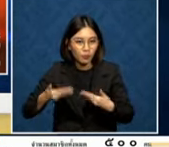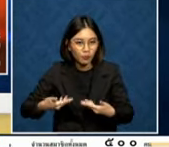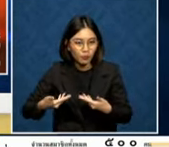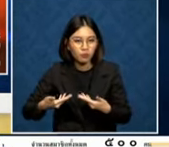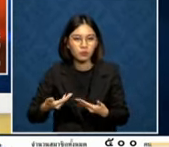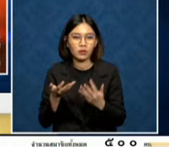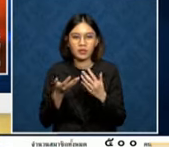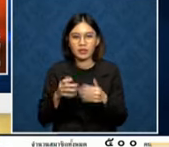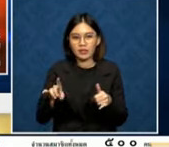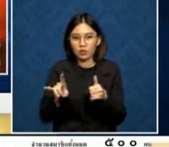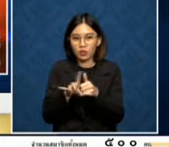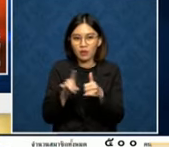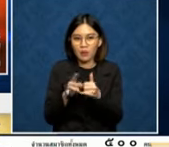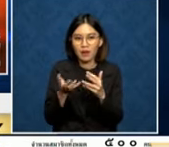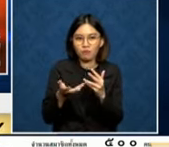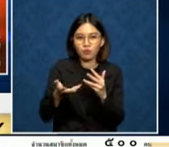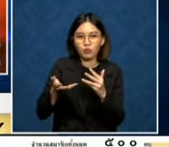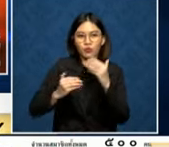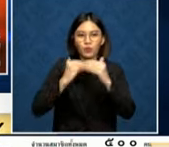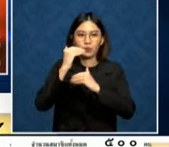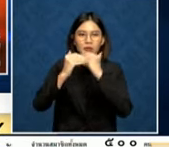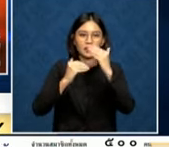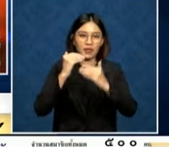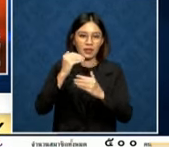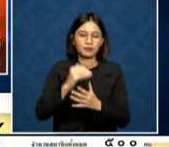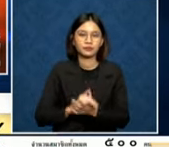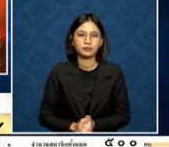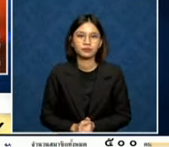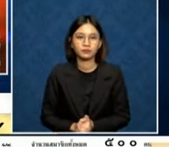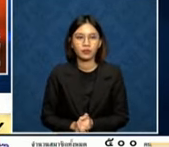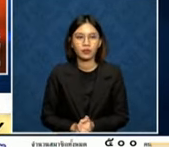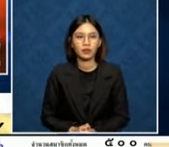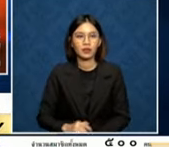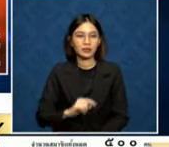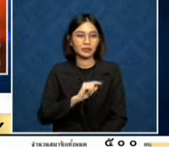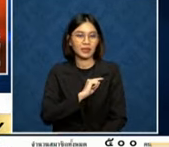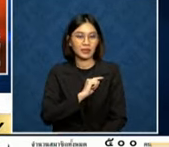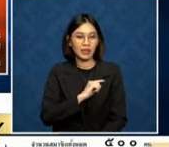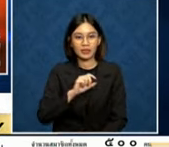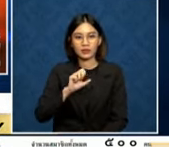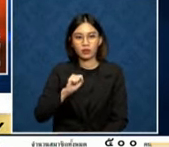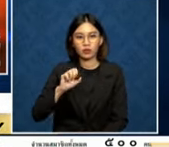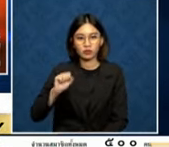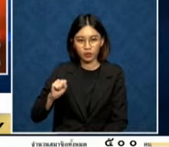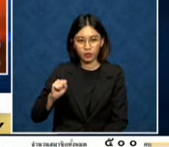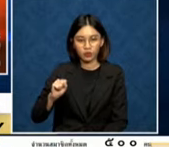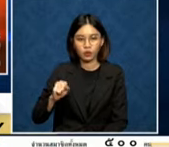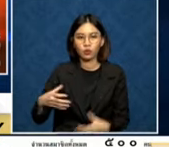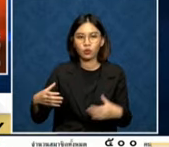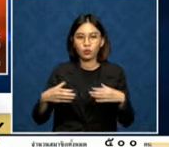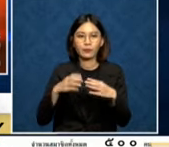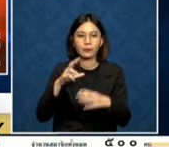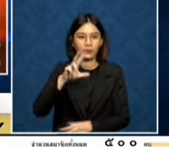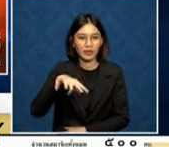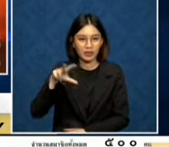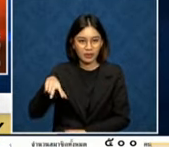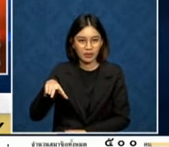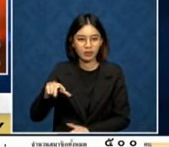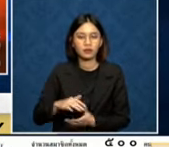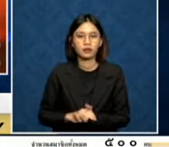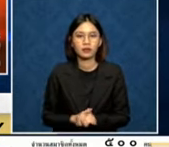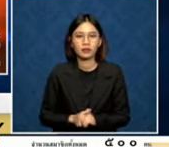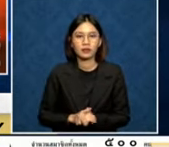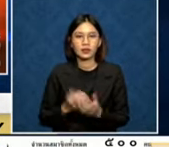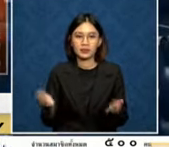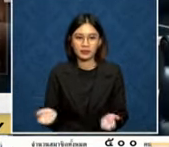ระดับคุณภาพชีวิตของพี่น้องชาวไทยครับท่านประธานในฐานะสมาชิกสภาผู้แทนราษฎรพรรคเพื่อไทยครับ